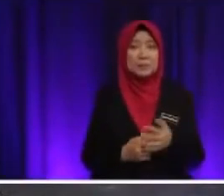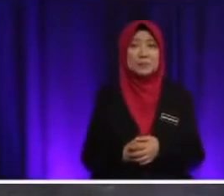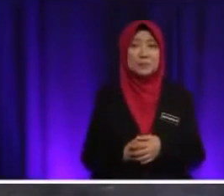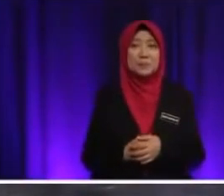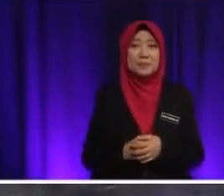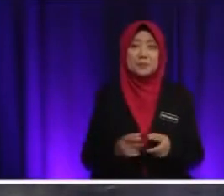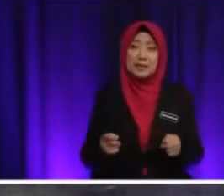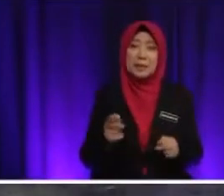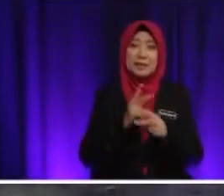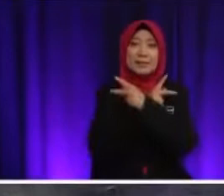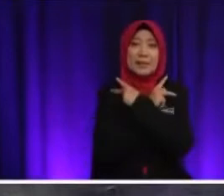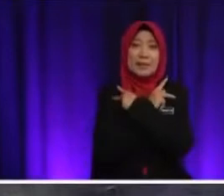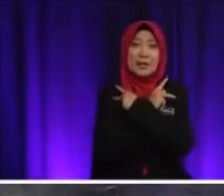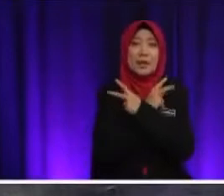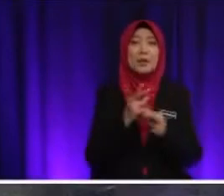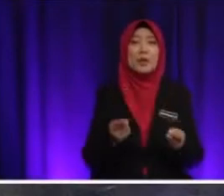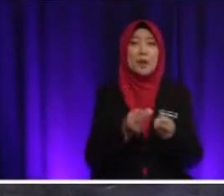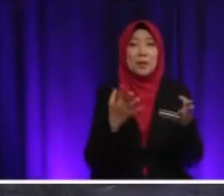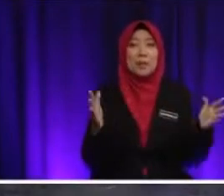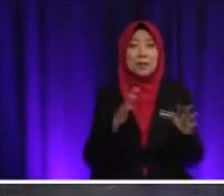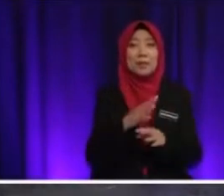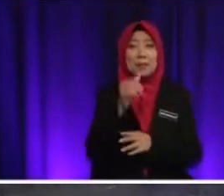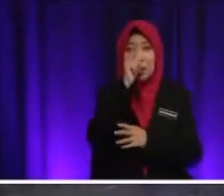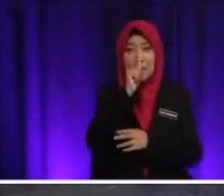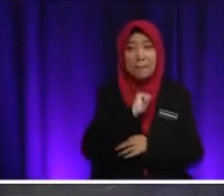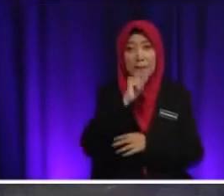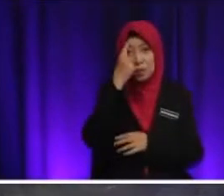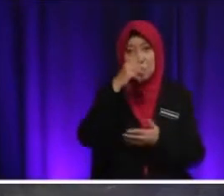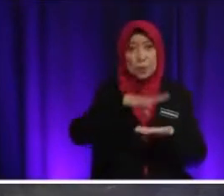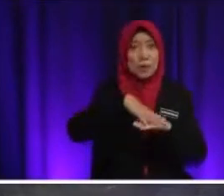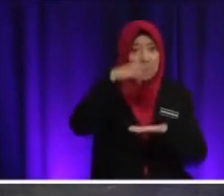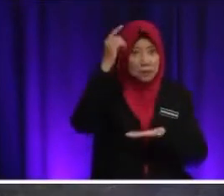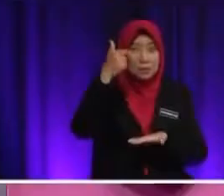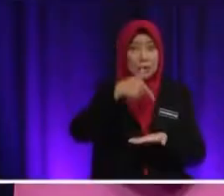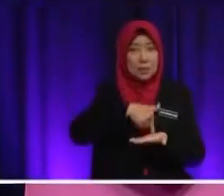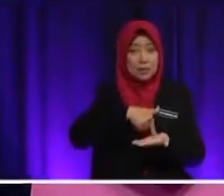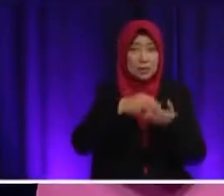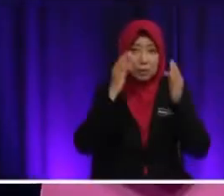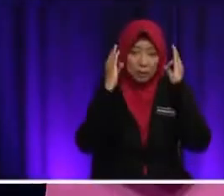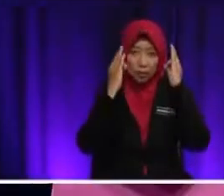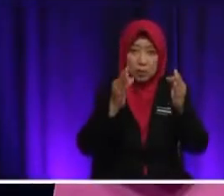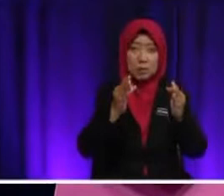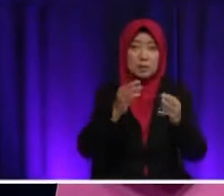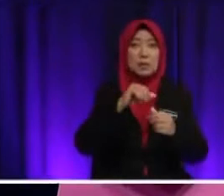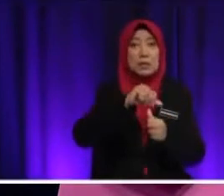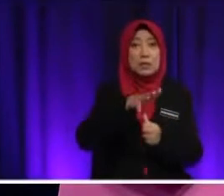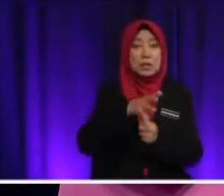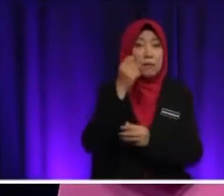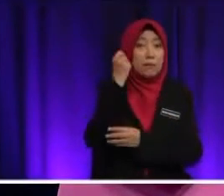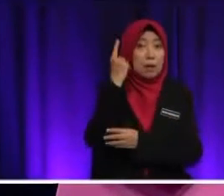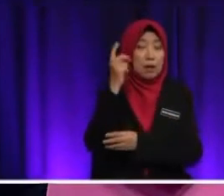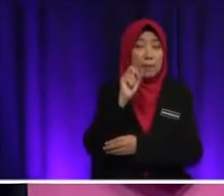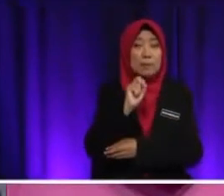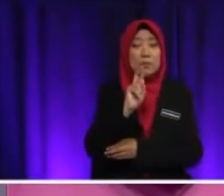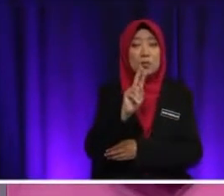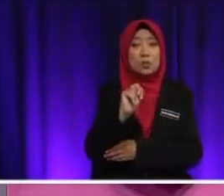Hakim. Okey, nampaknya ramai yang tak sabar-sabar nak belajar lagi ya. Betul, hari ini Ustaz, kita akan fokus tentang kesan memahami sunnatullah.